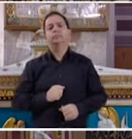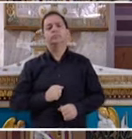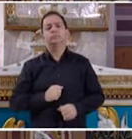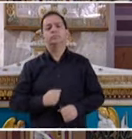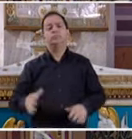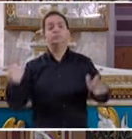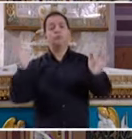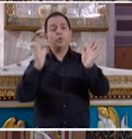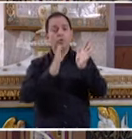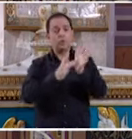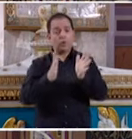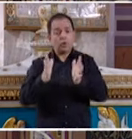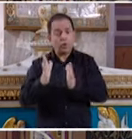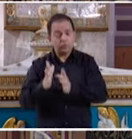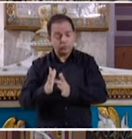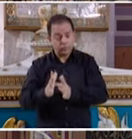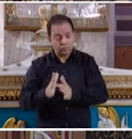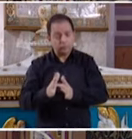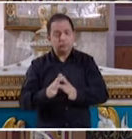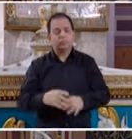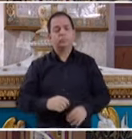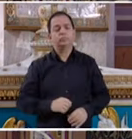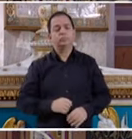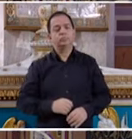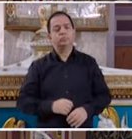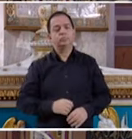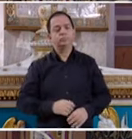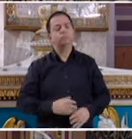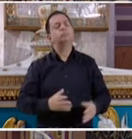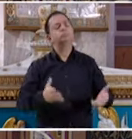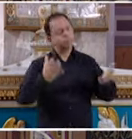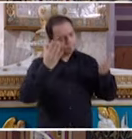Και ειδών είπεν αυτοίς,